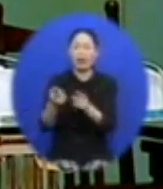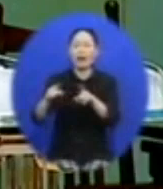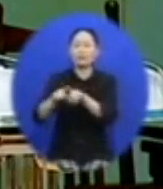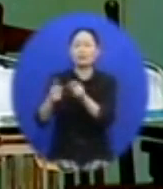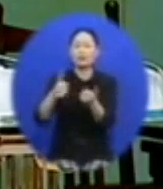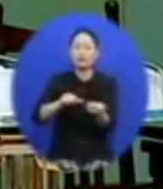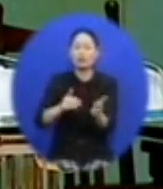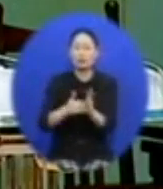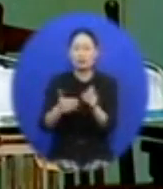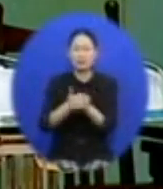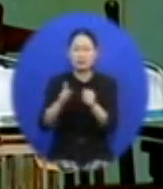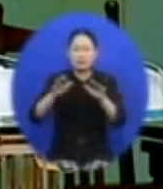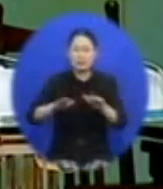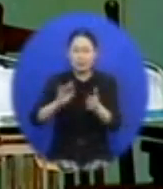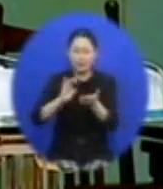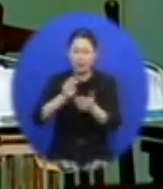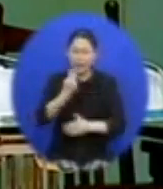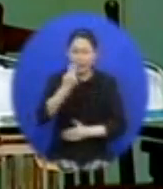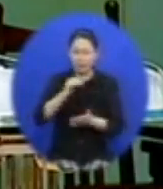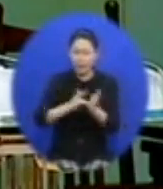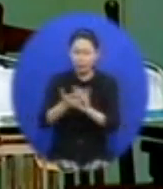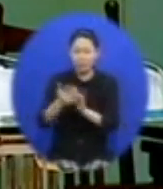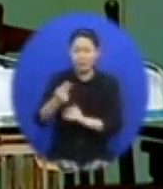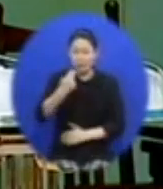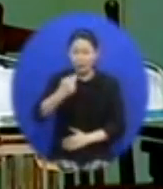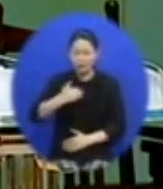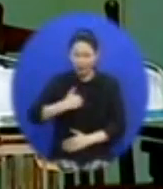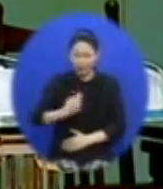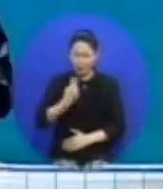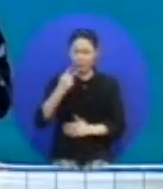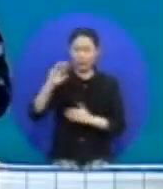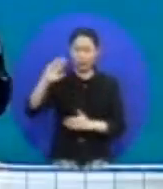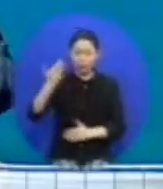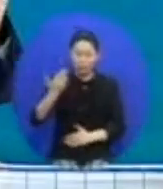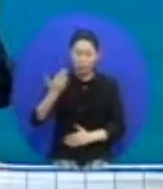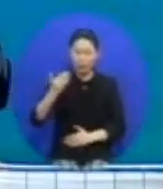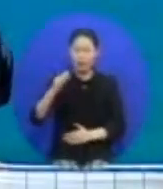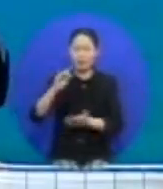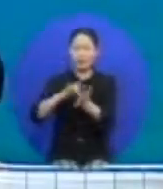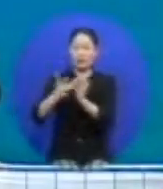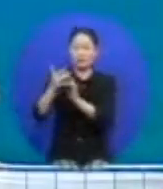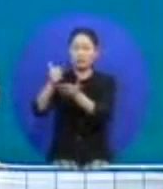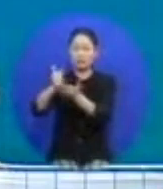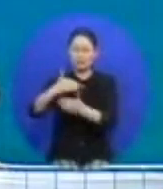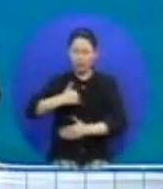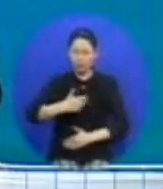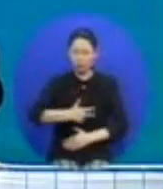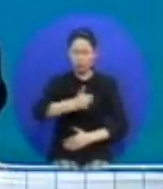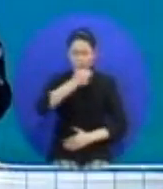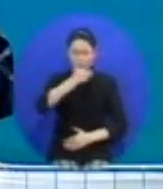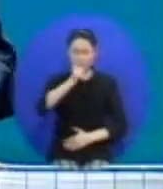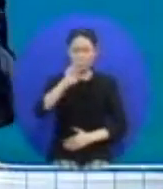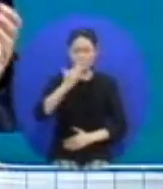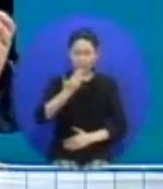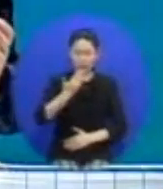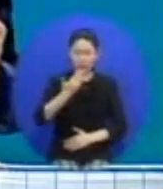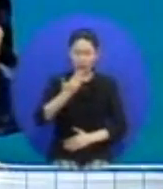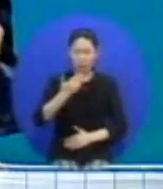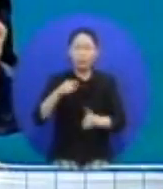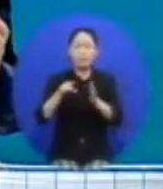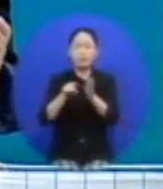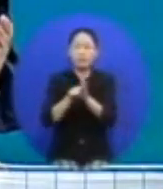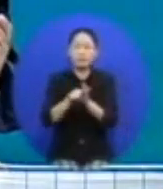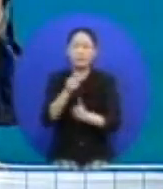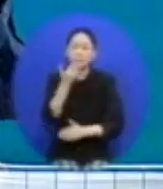이제 예수님의 생명이 내 생명이 되셨고 예수님은 내 주님이시다 이렇게 믿어